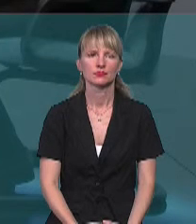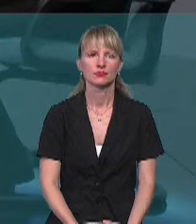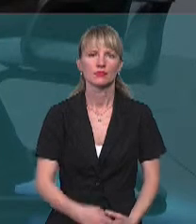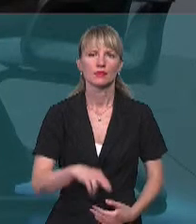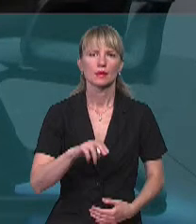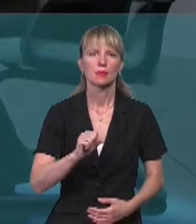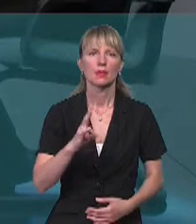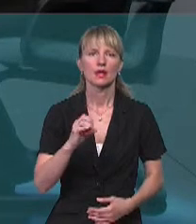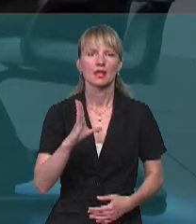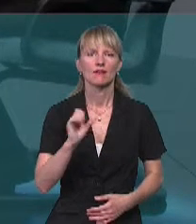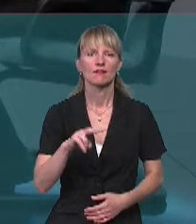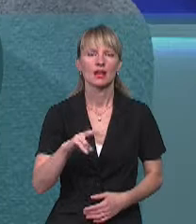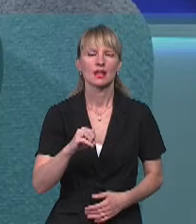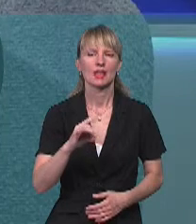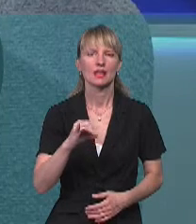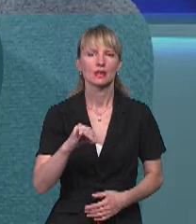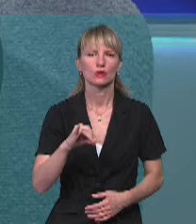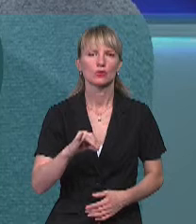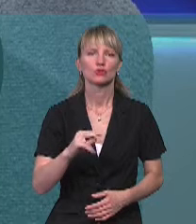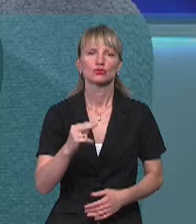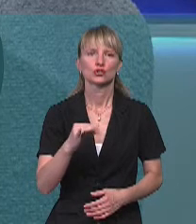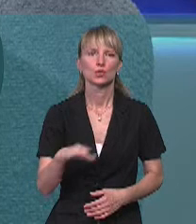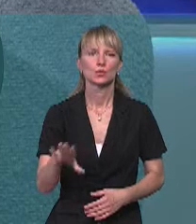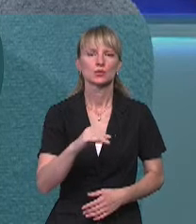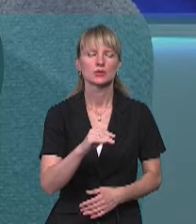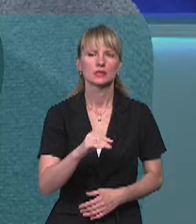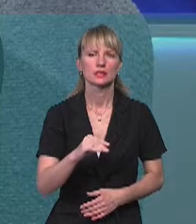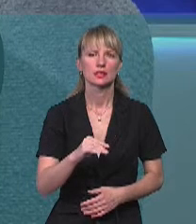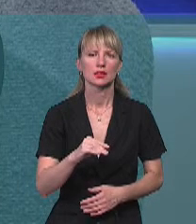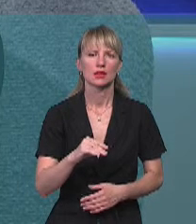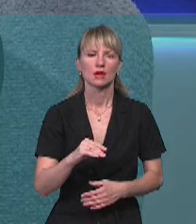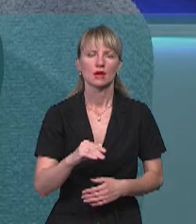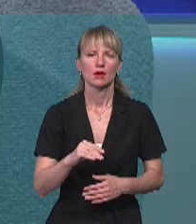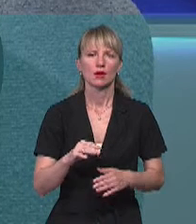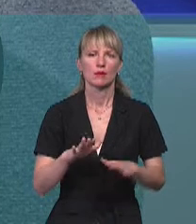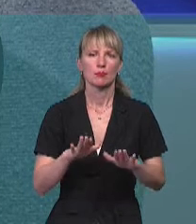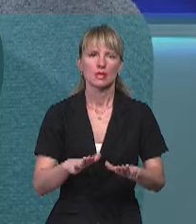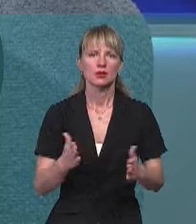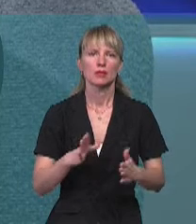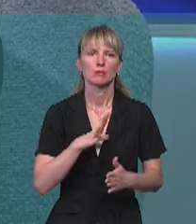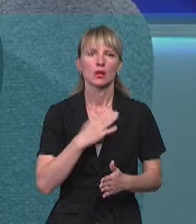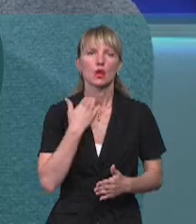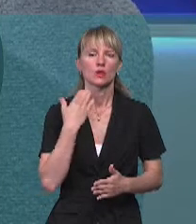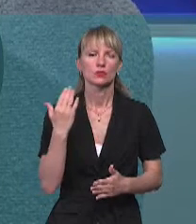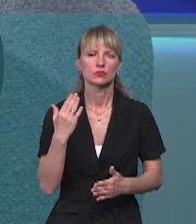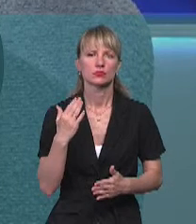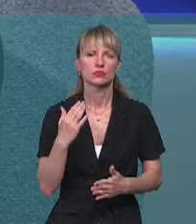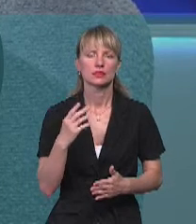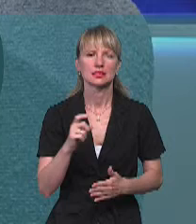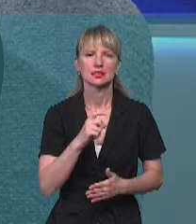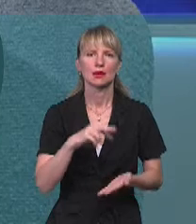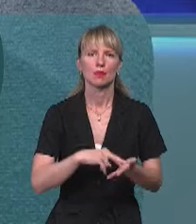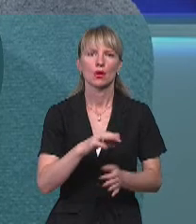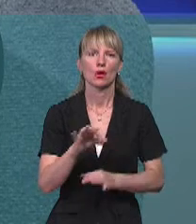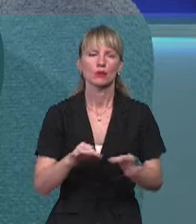Пане Валерію, чи усі об'єкти, які йшли на голосування, вже потрапляли на голосування з проектами?